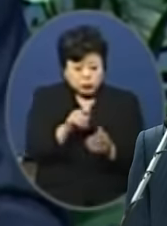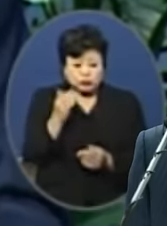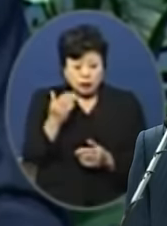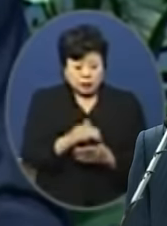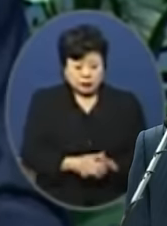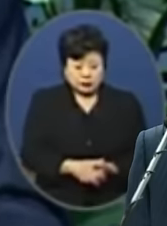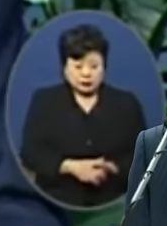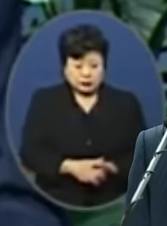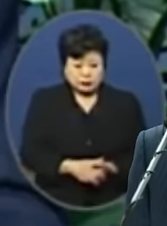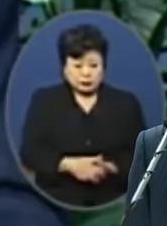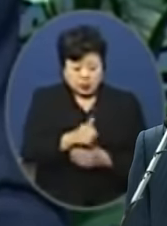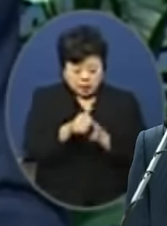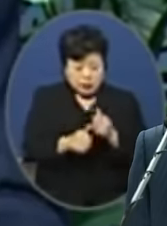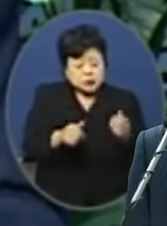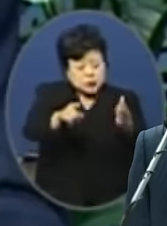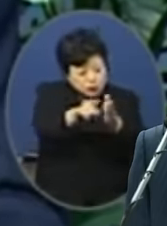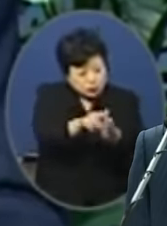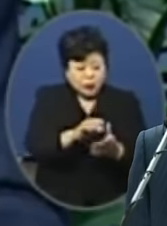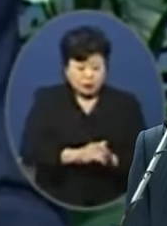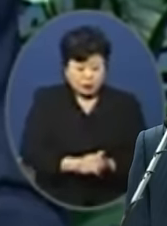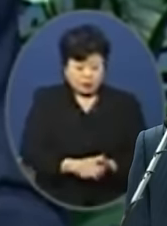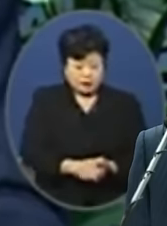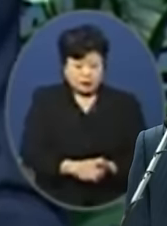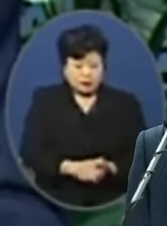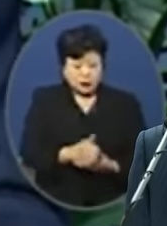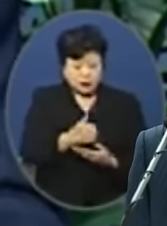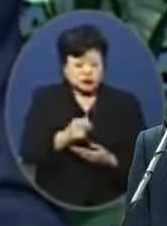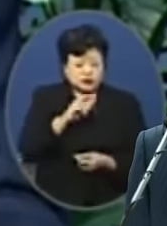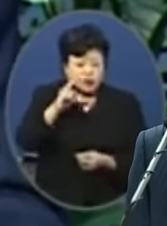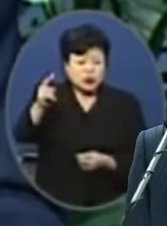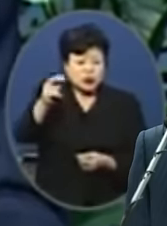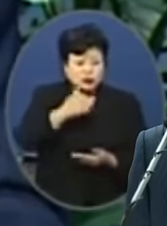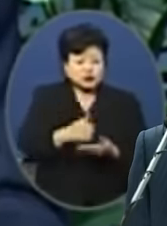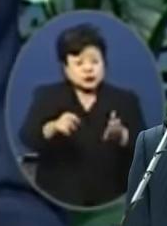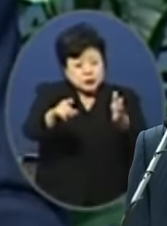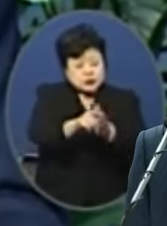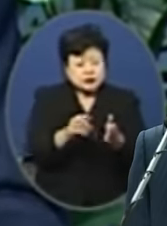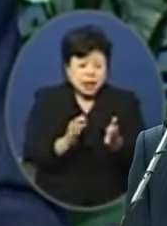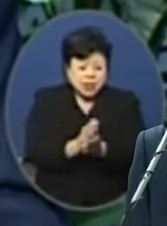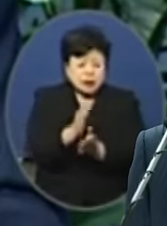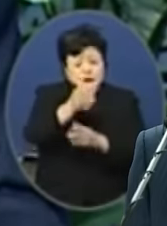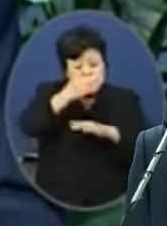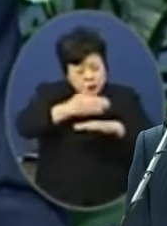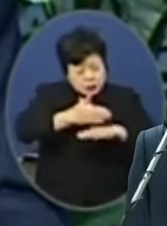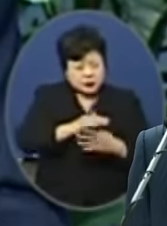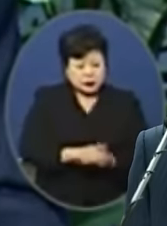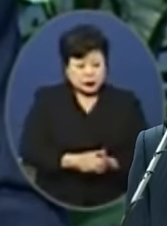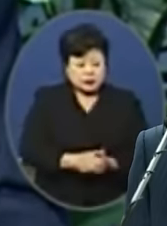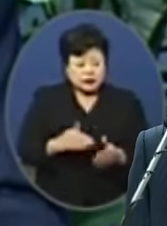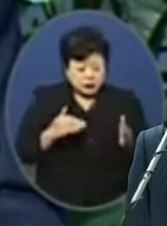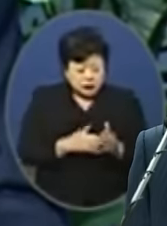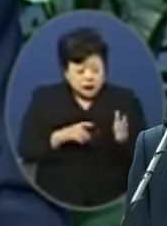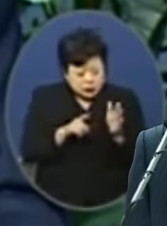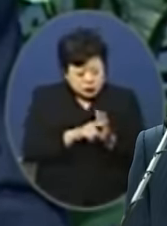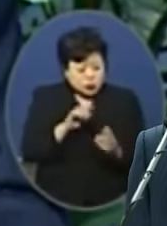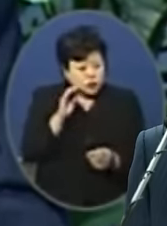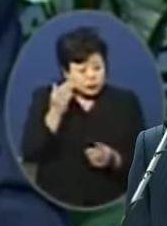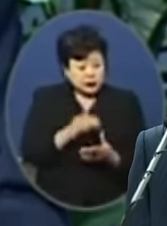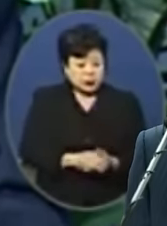않습니까? 그 하나님을 믿는 거예요. 그럼 주여 나는 주님을 믿습니다. 할렐루야 감사합니다. 끝까지 믿을 수 있는